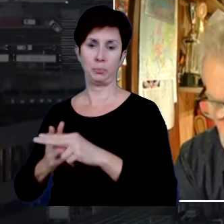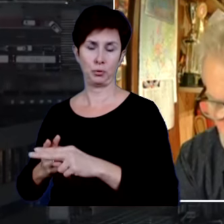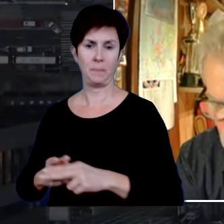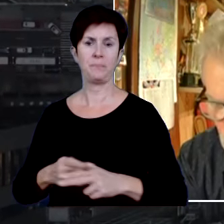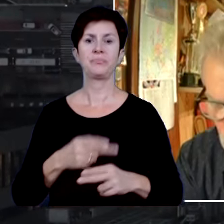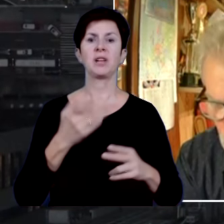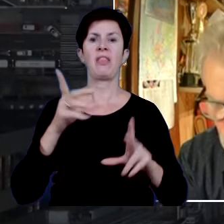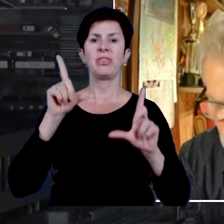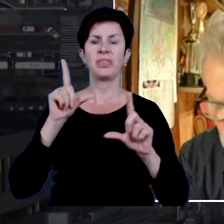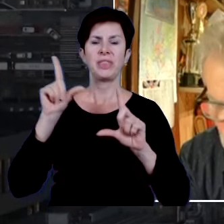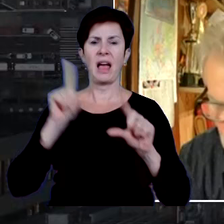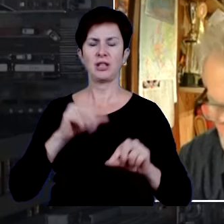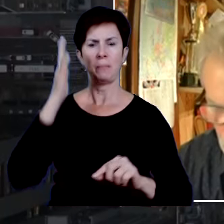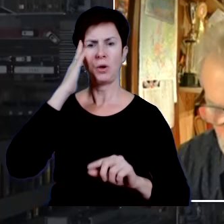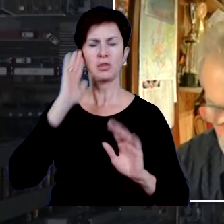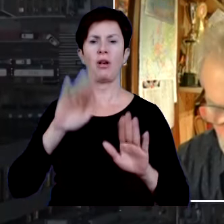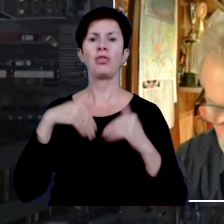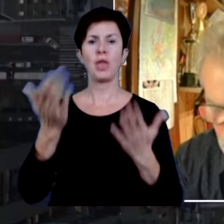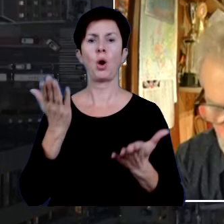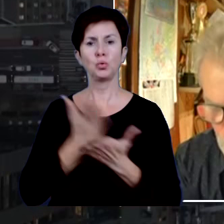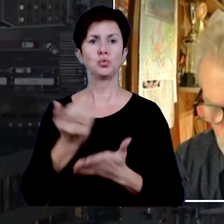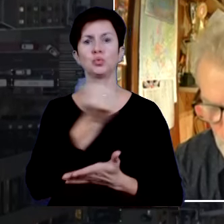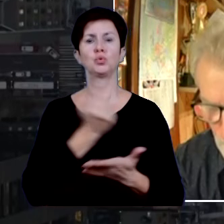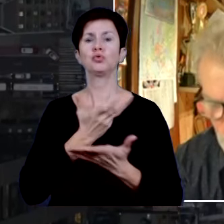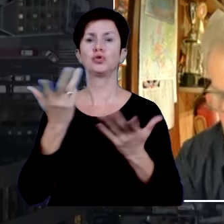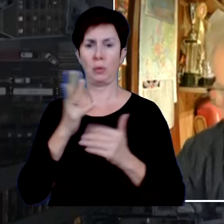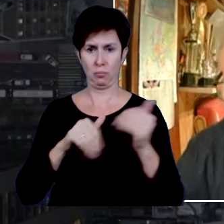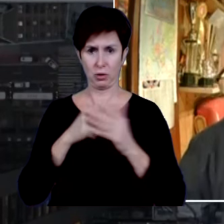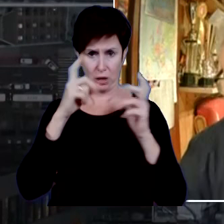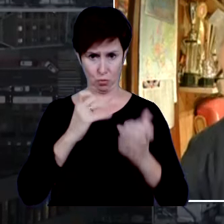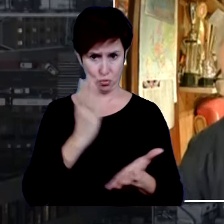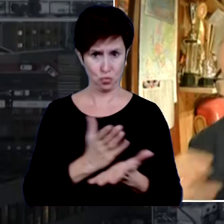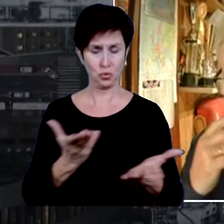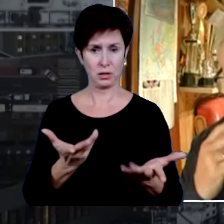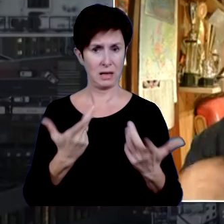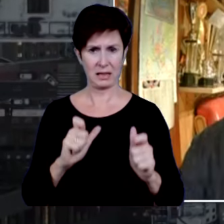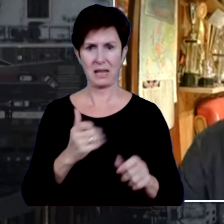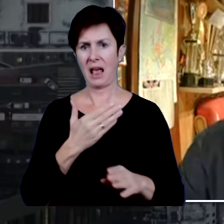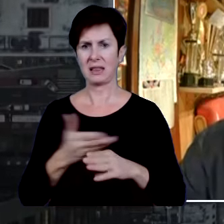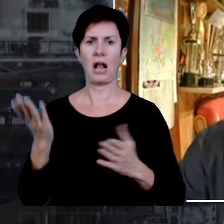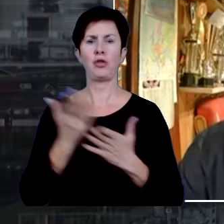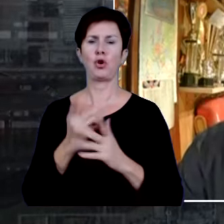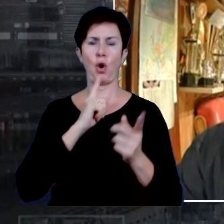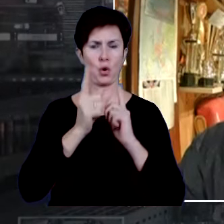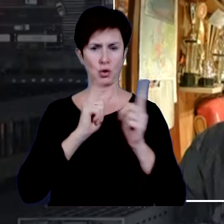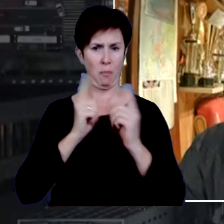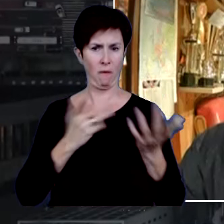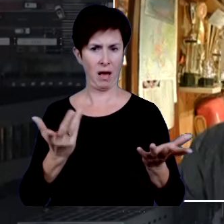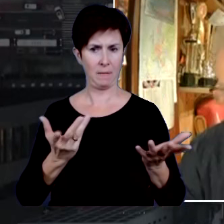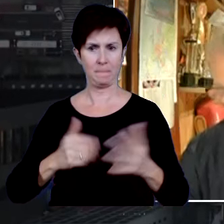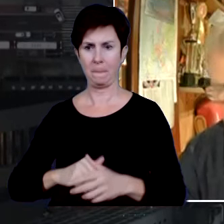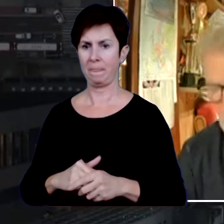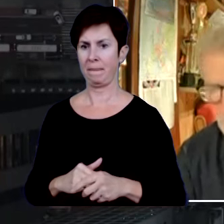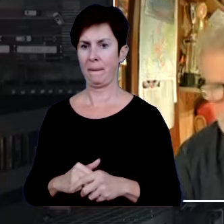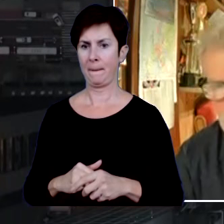użytku? Ile budów zostało rozpoczętych? Czy coś się przez rok stało, czy nic? Czy dalej sobie o tym rozmawiacie?